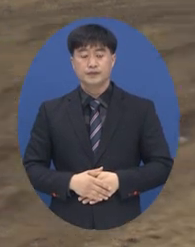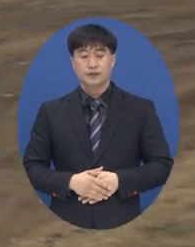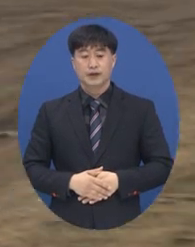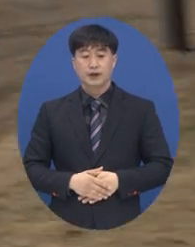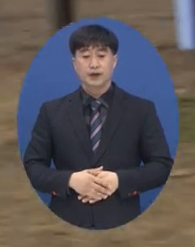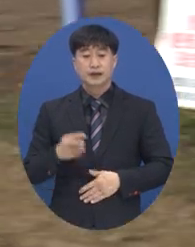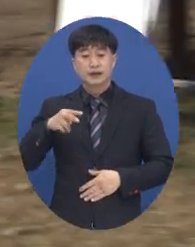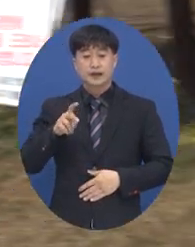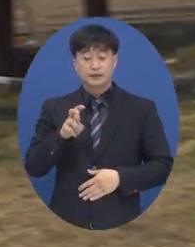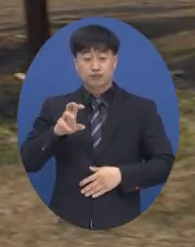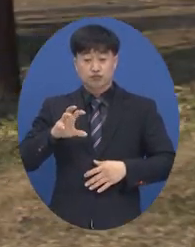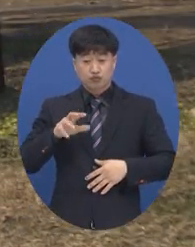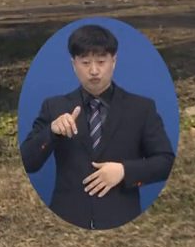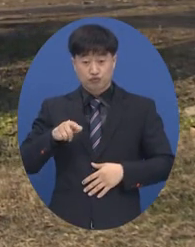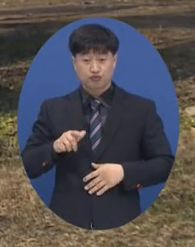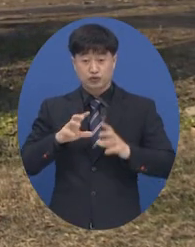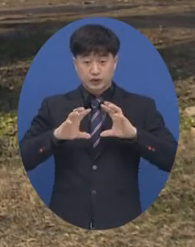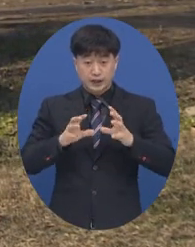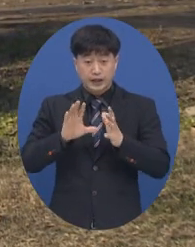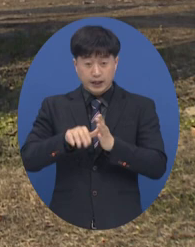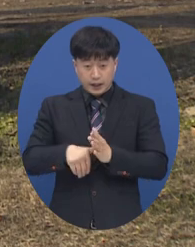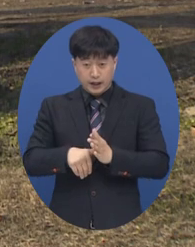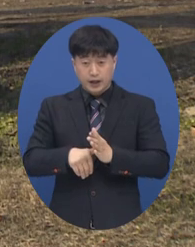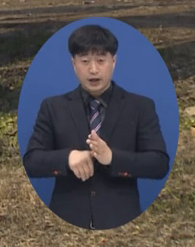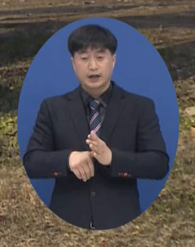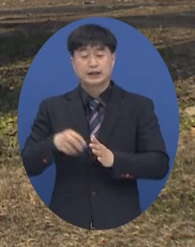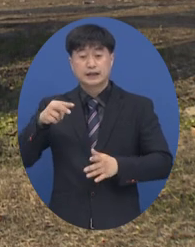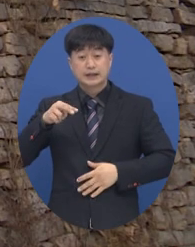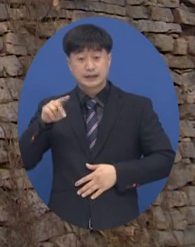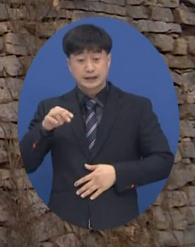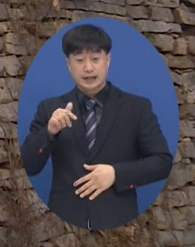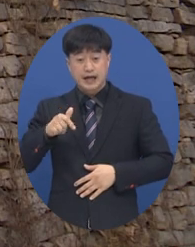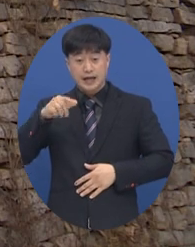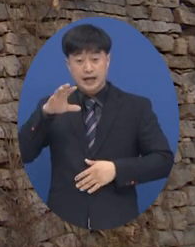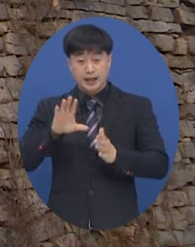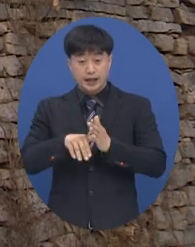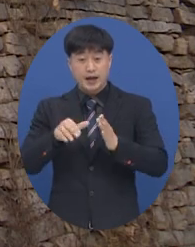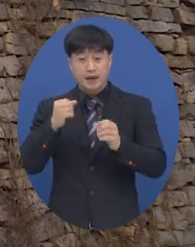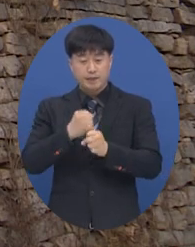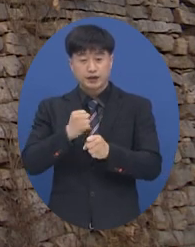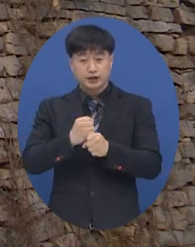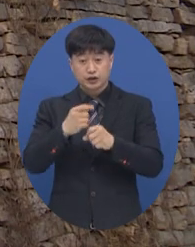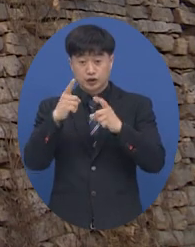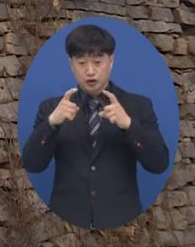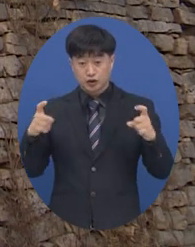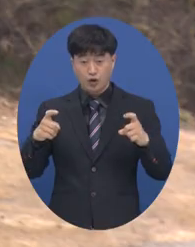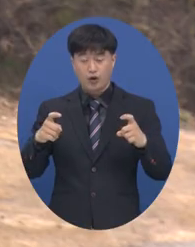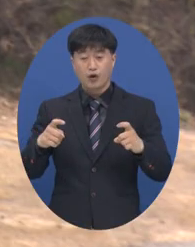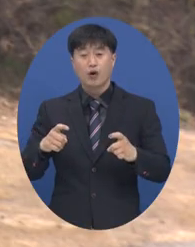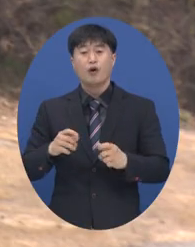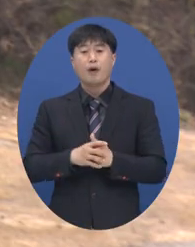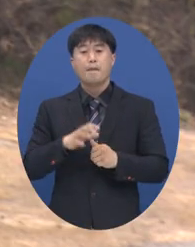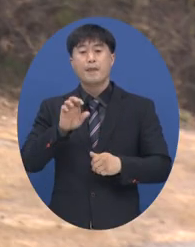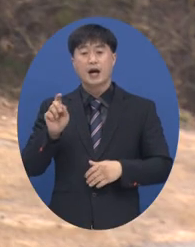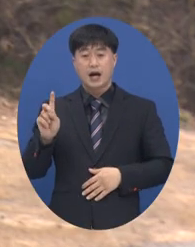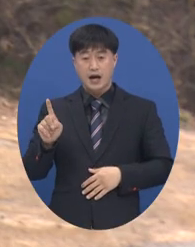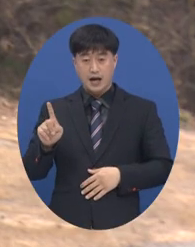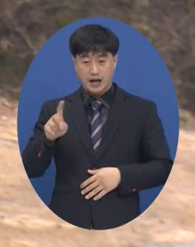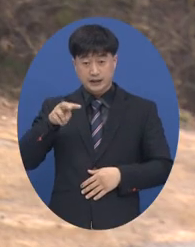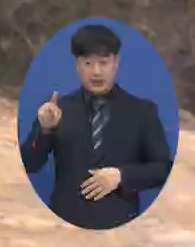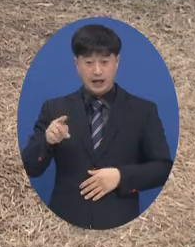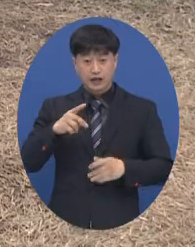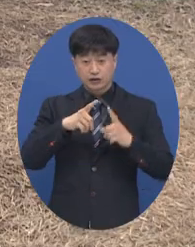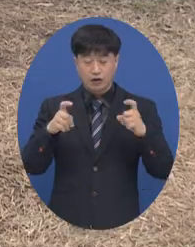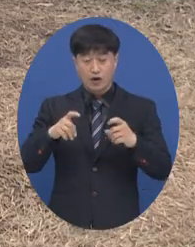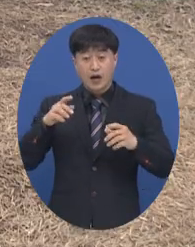삼국시대 신라 제 5대 파사 왕 당시 초 축 된 것으로 전해지는 성곽 인 사적 체 252 로파 성 파